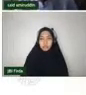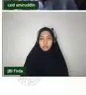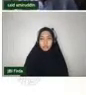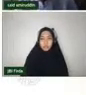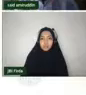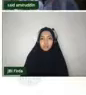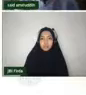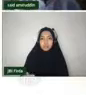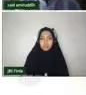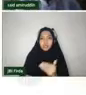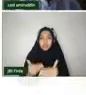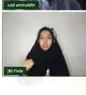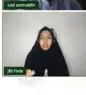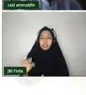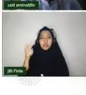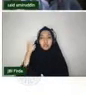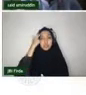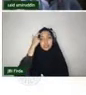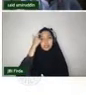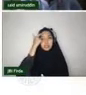langkah-langkah dalam pembelajaran.